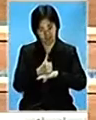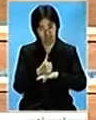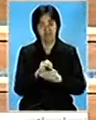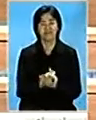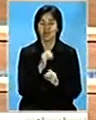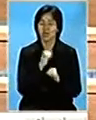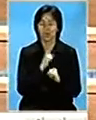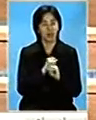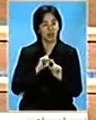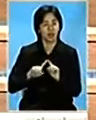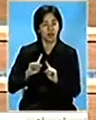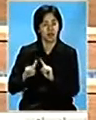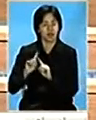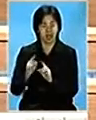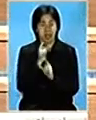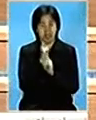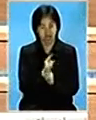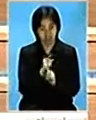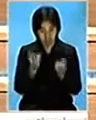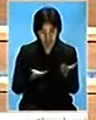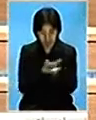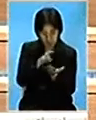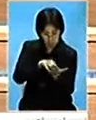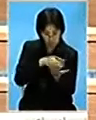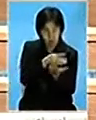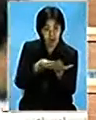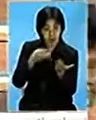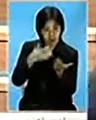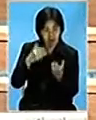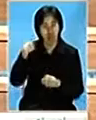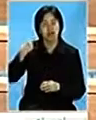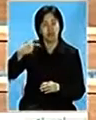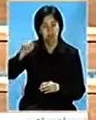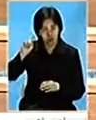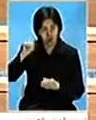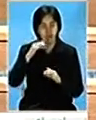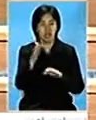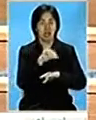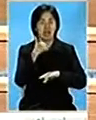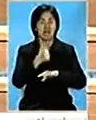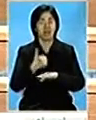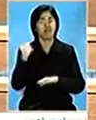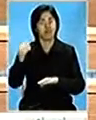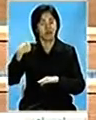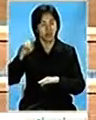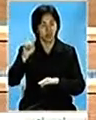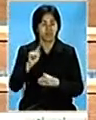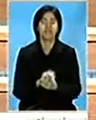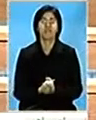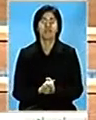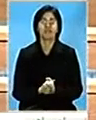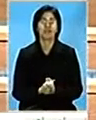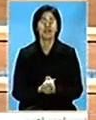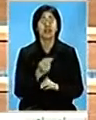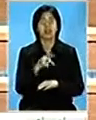าทำทุกอย่างตามที่สภาแห่งนี้ได้วางแผนเอาไว้ก็จะเป็นประโยชน์กับการเมืองอย่างแท้จริงแต่